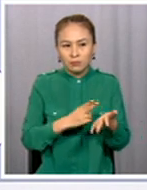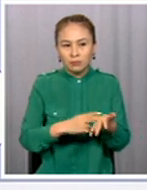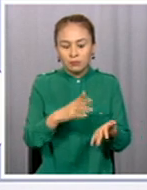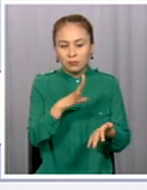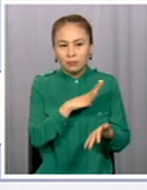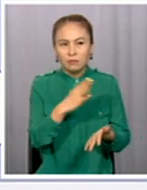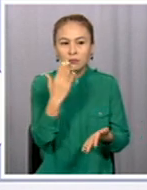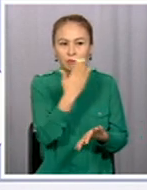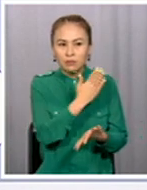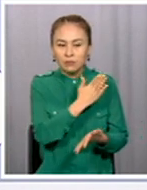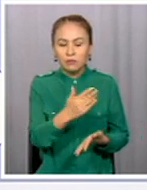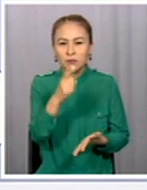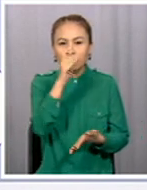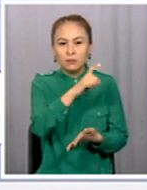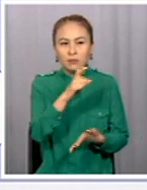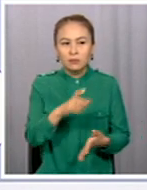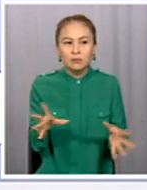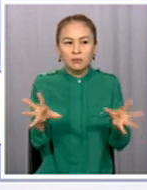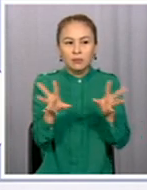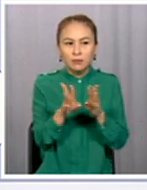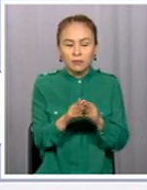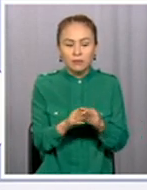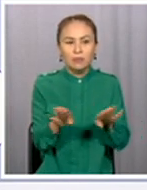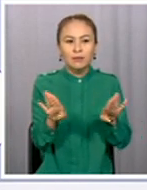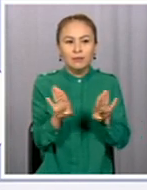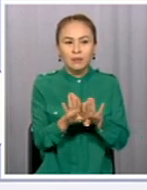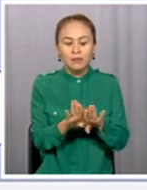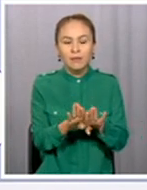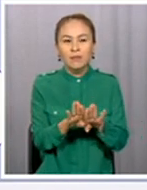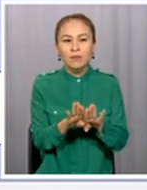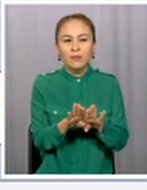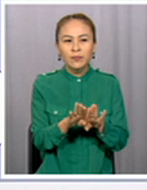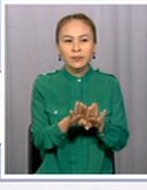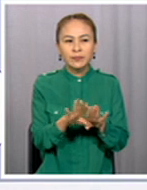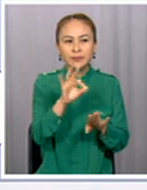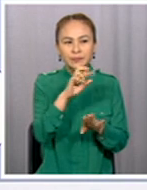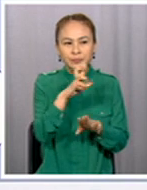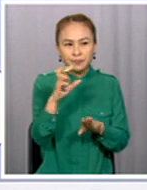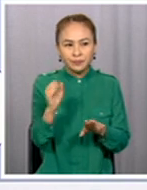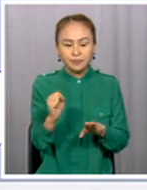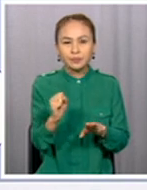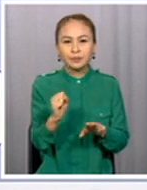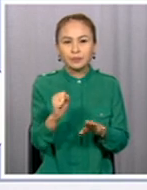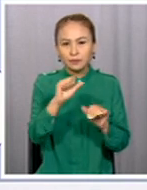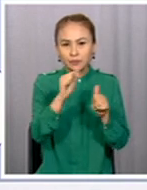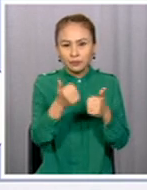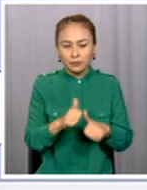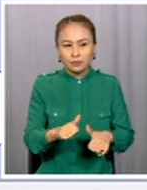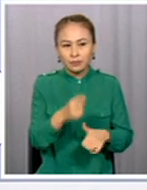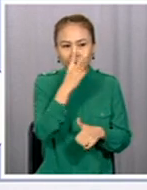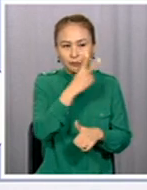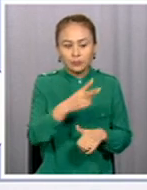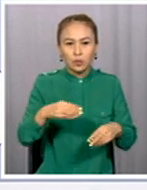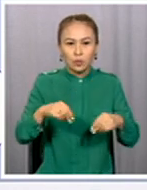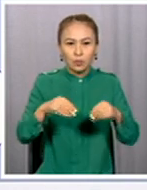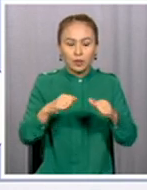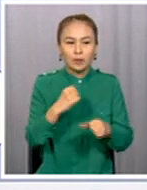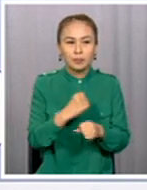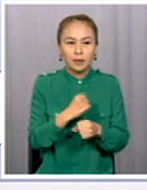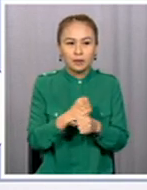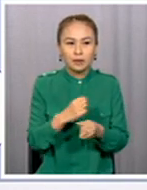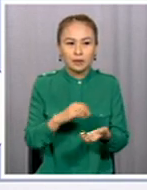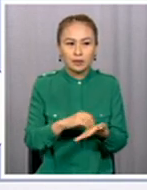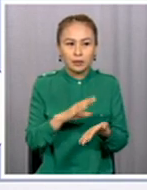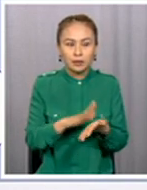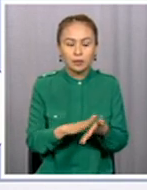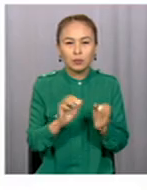Оны адаммен бірге көмілген заттардан, обалардың сыртқы пішіні мен топырақ үйінділерінің